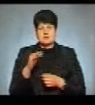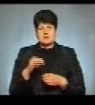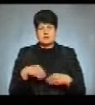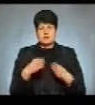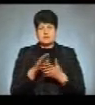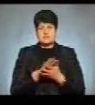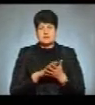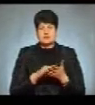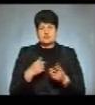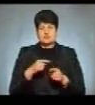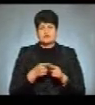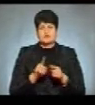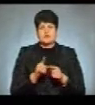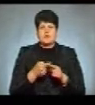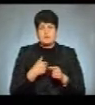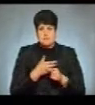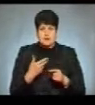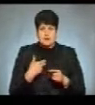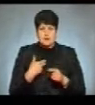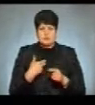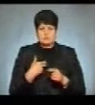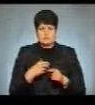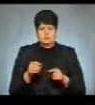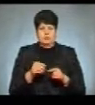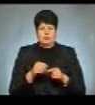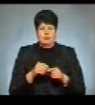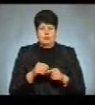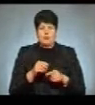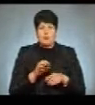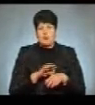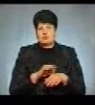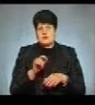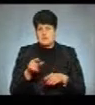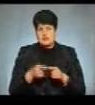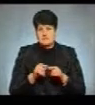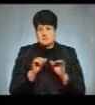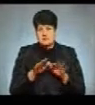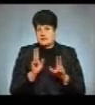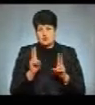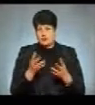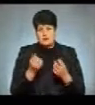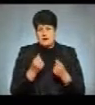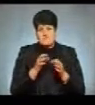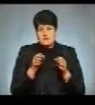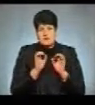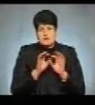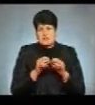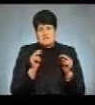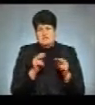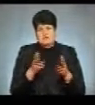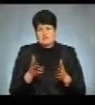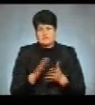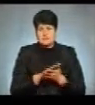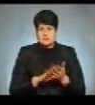заяви, що ми потерпілі в цій справі, бо в нас ще ніхто нічого, ніякі свідчення ніхто не брав. І далі ми